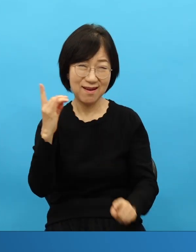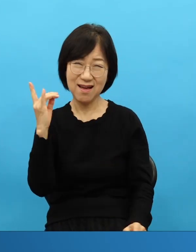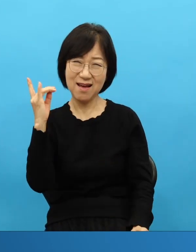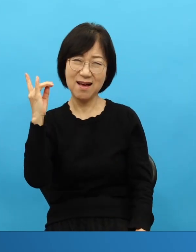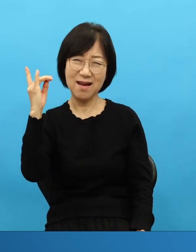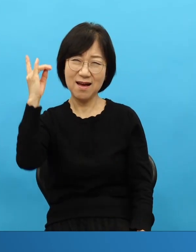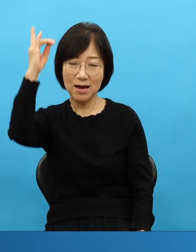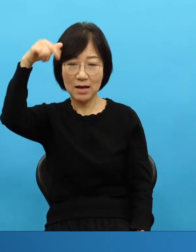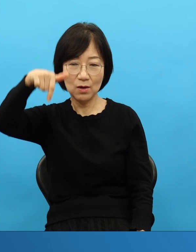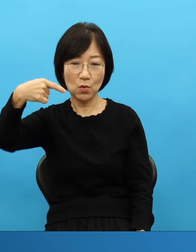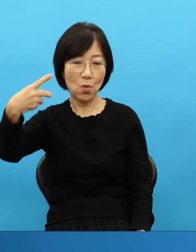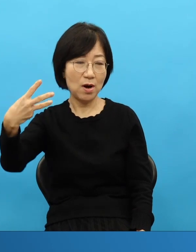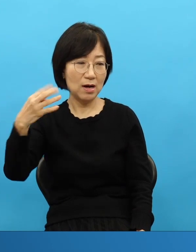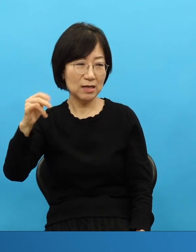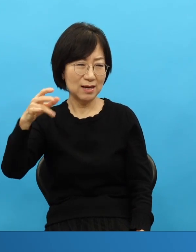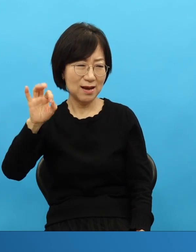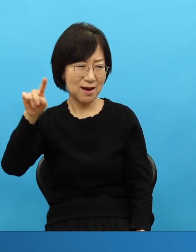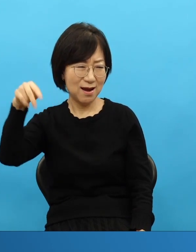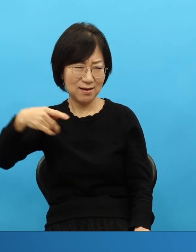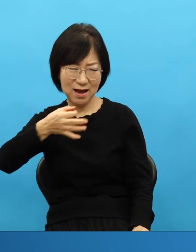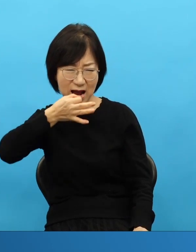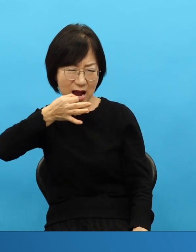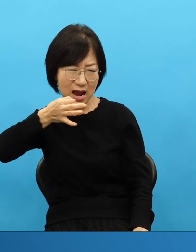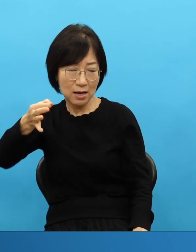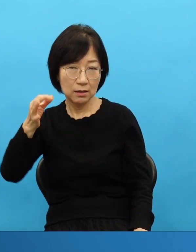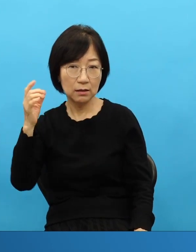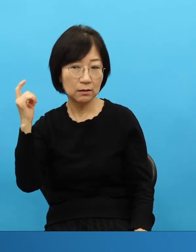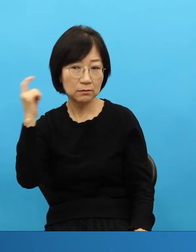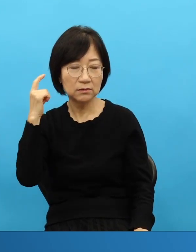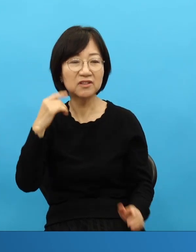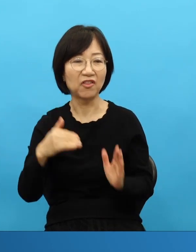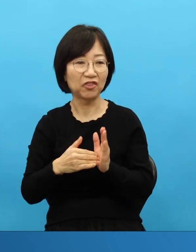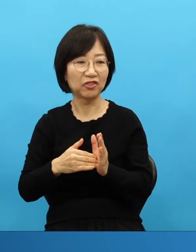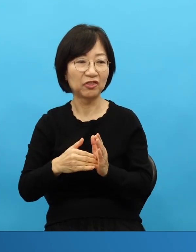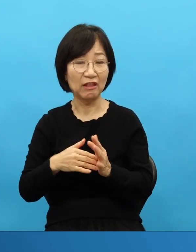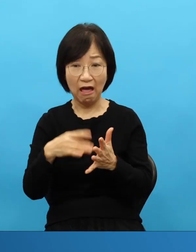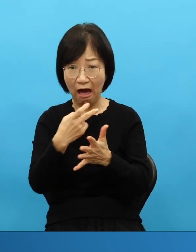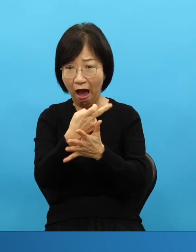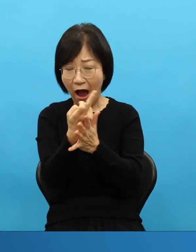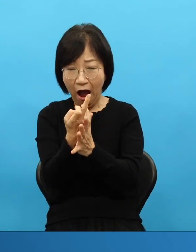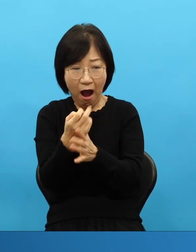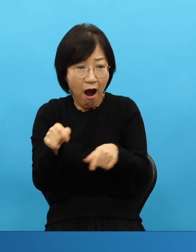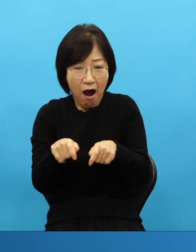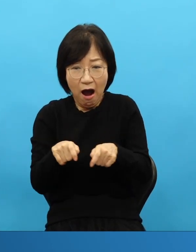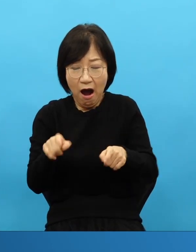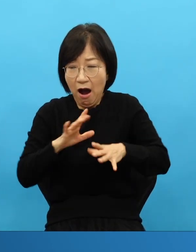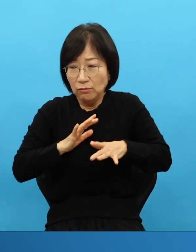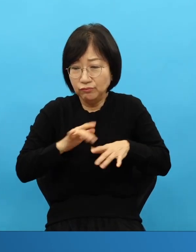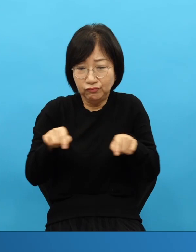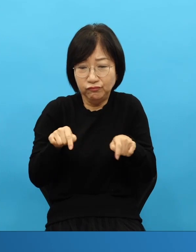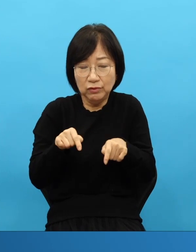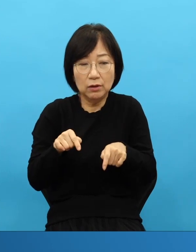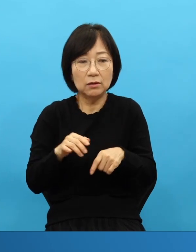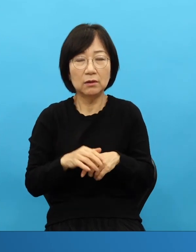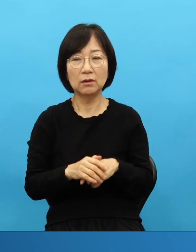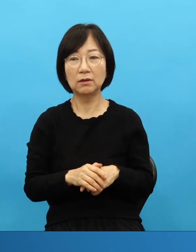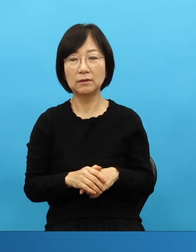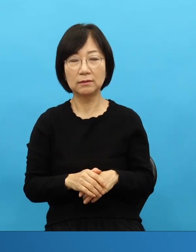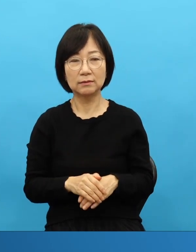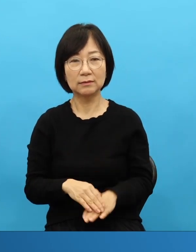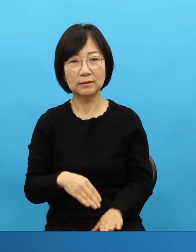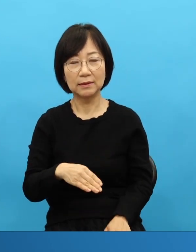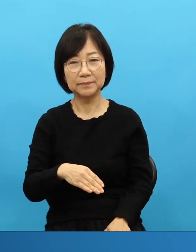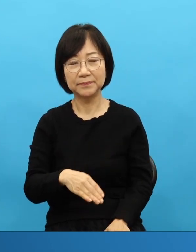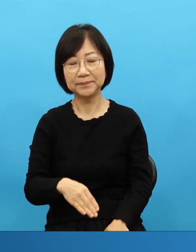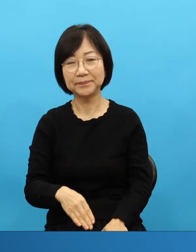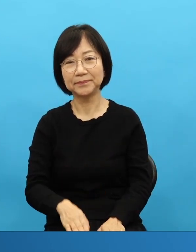said. 여러분 언약이 발라야 응답을 받아. 형들은 벌벌 떨고 있는 거예요. And the covenant has to be correct for the answers to be correct. His brothers were trembling